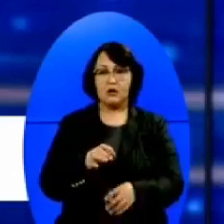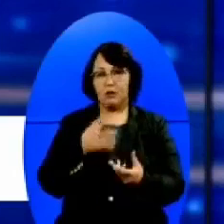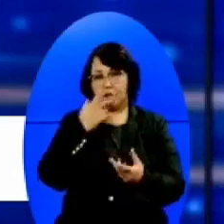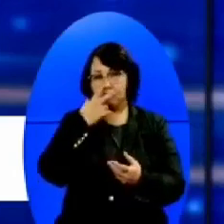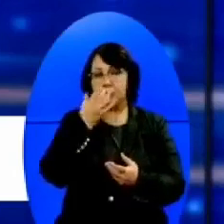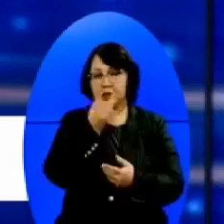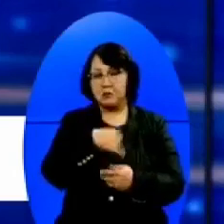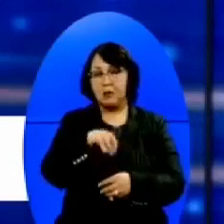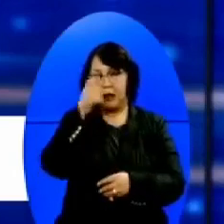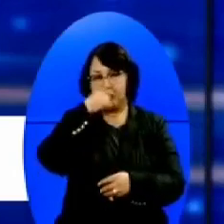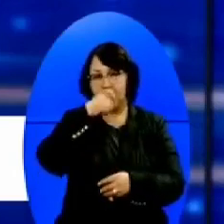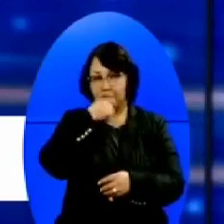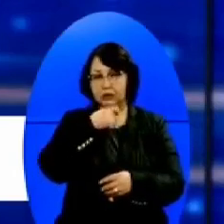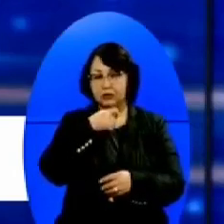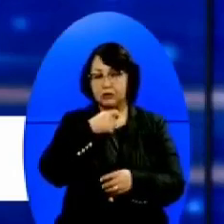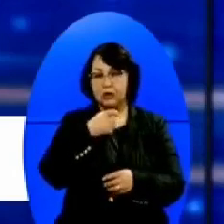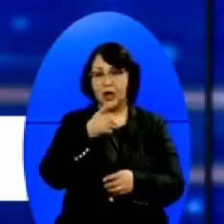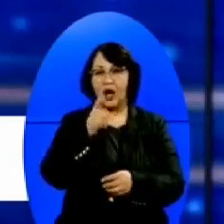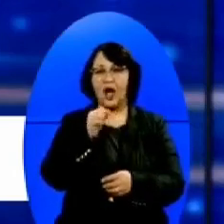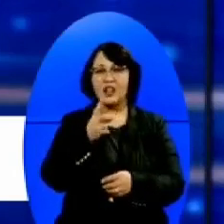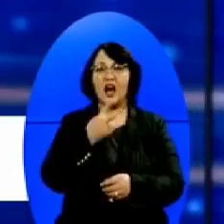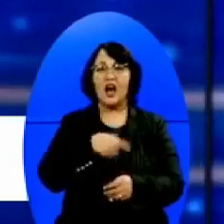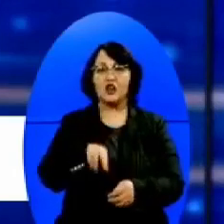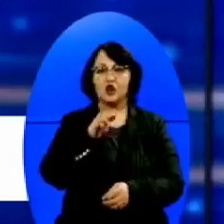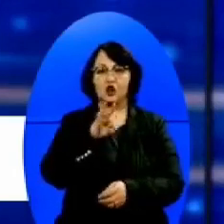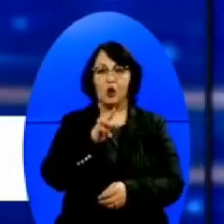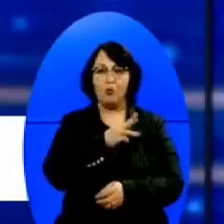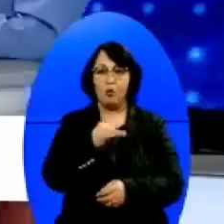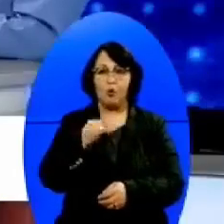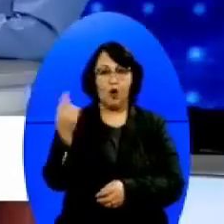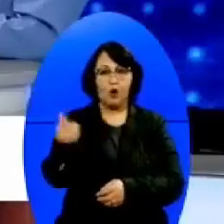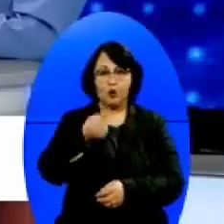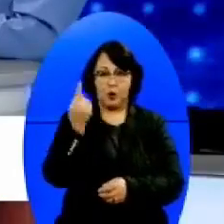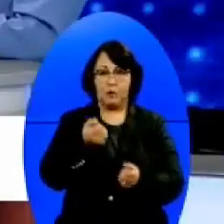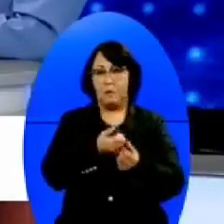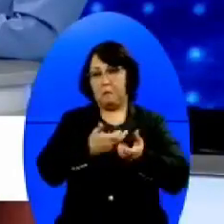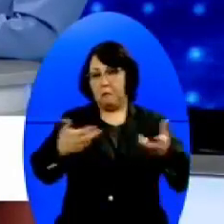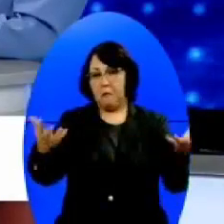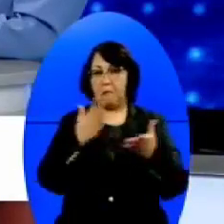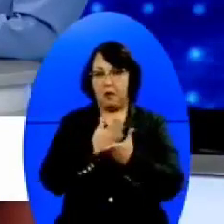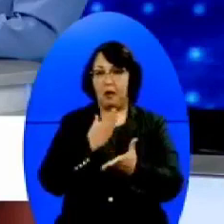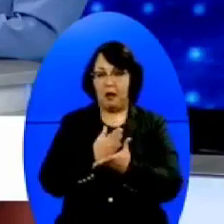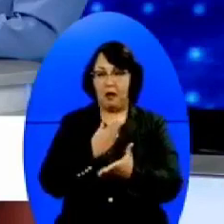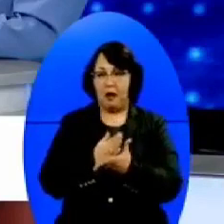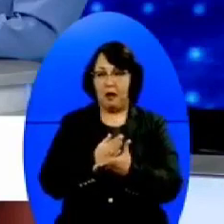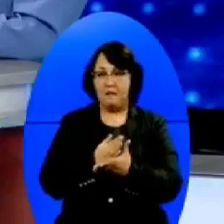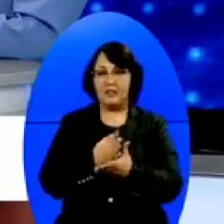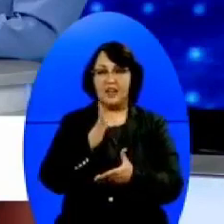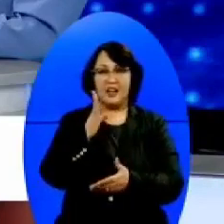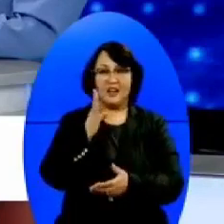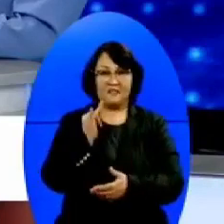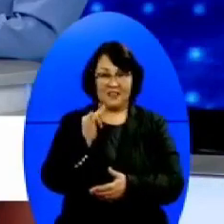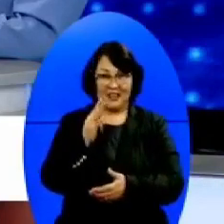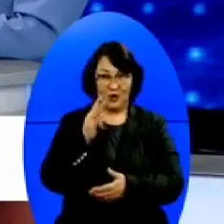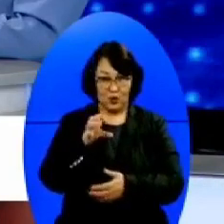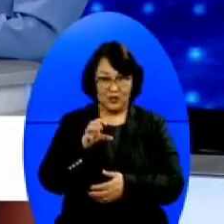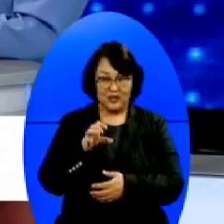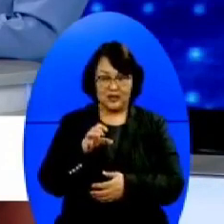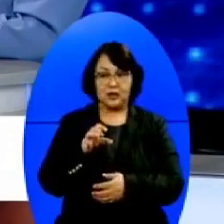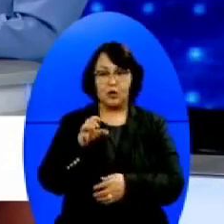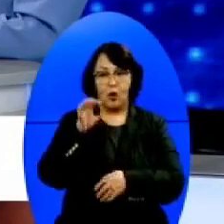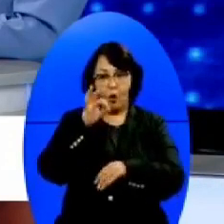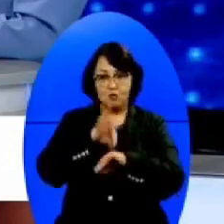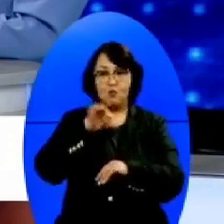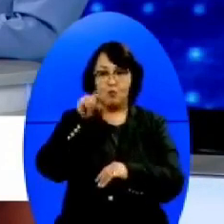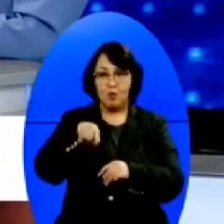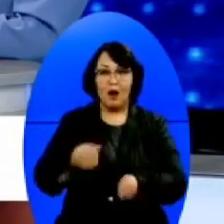тодорхойлогдсон байна гэдэг нь томоогийн одоо дэгдэлт бол нэлээд өндөр түвшинд явж байна гэж үзэж болно. Тэгэхээр ер нь л вирусын одоо эрэг гарах илэрхлийн бол нэг 20-с дээш